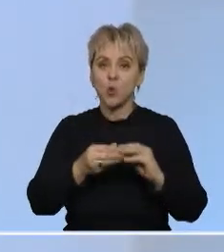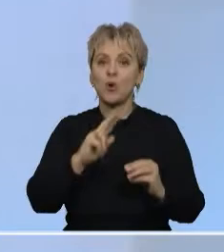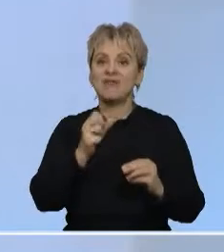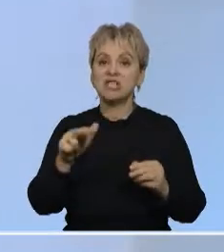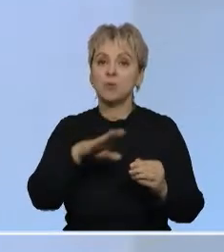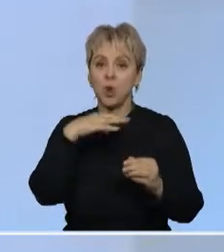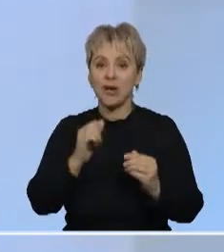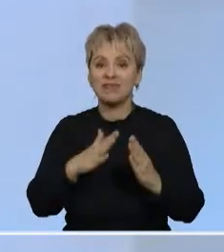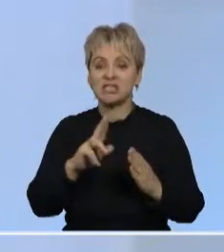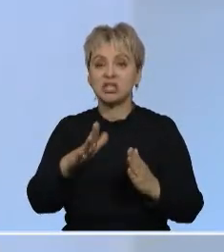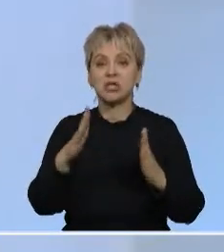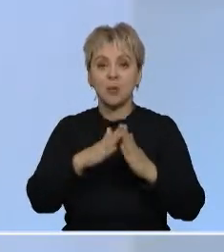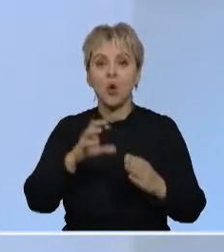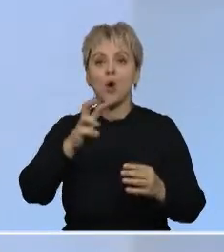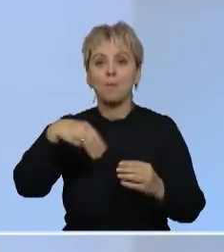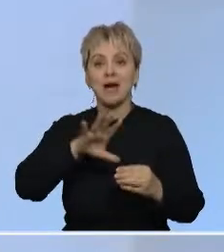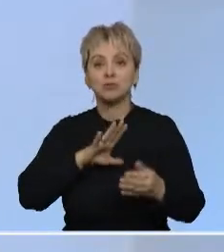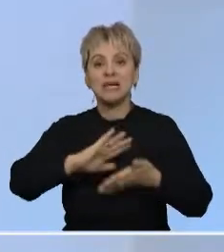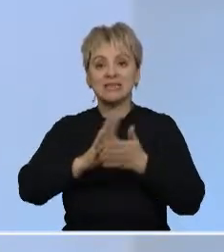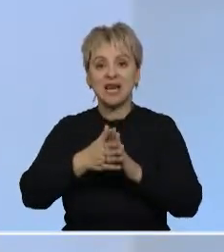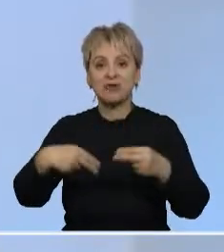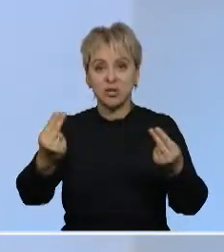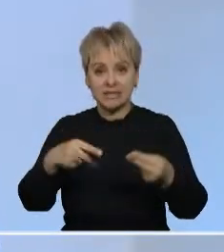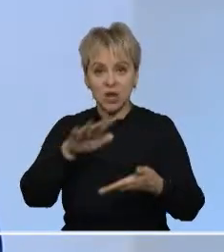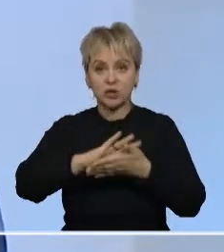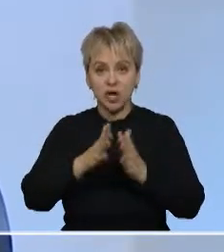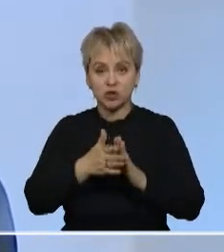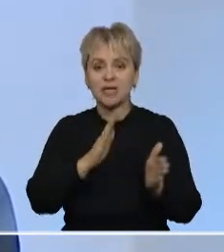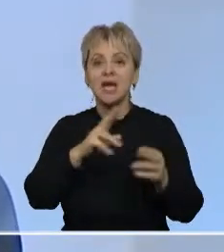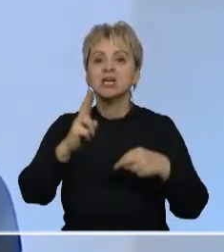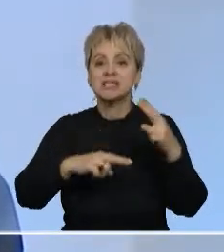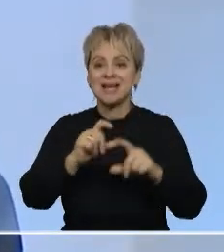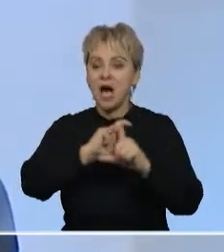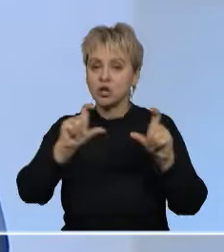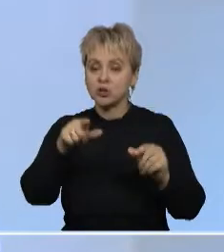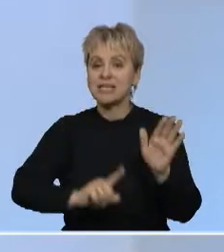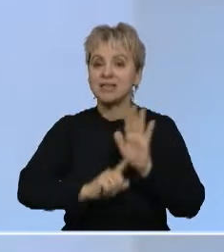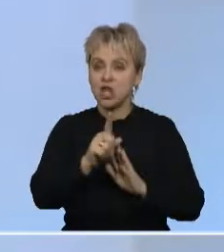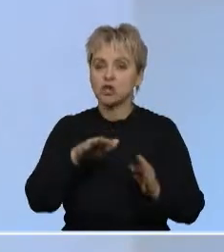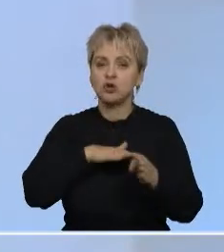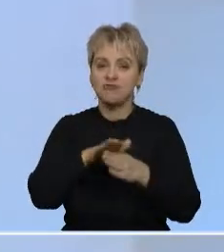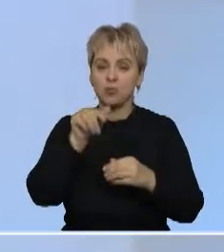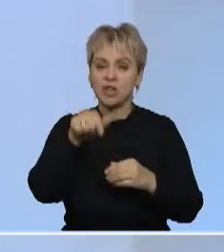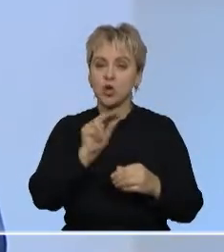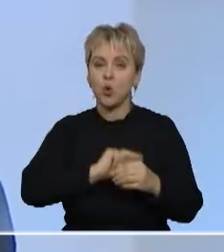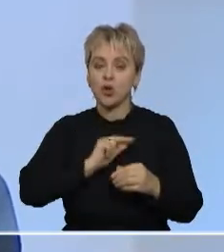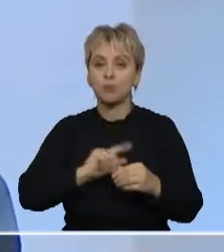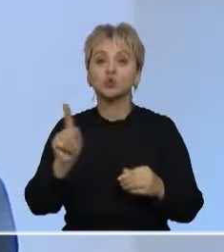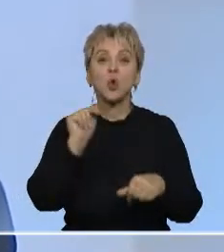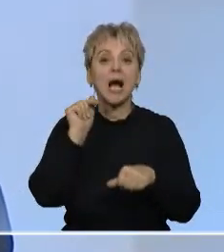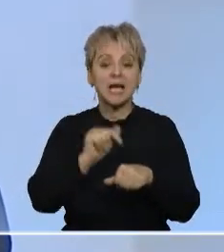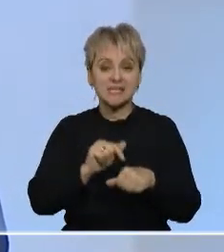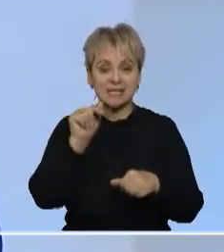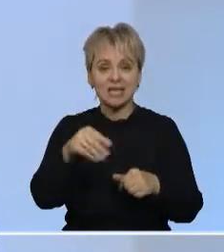многоквартирных домов в марте были заключены договорные отношения, и непосредственно подрядные организации приступили к выполнению работ. Что